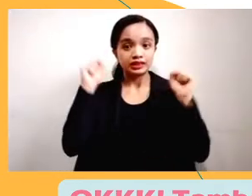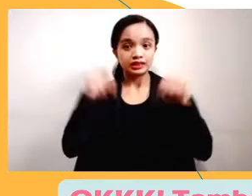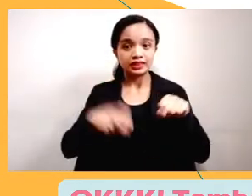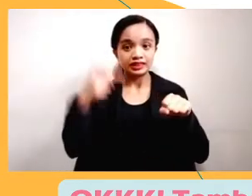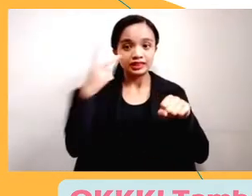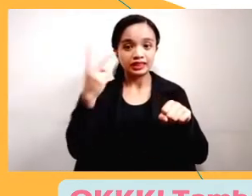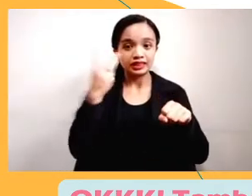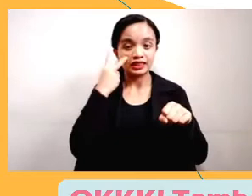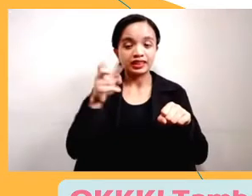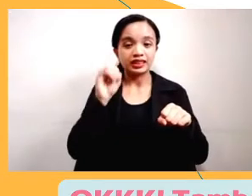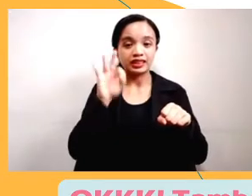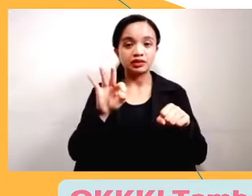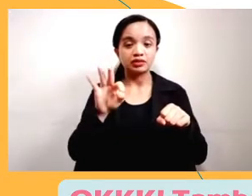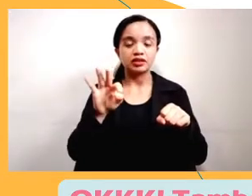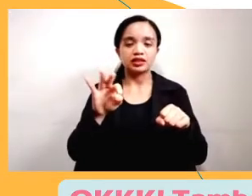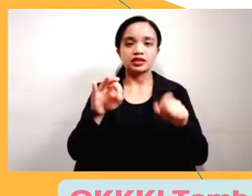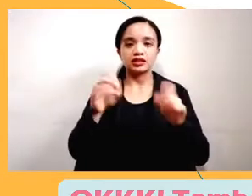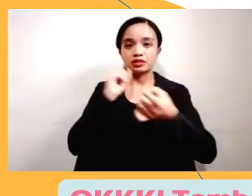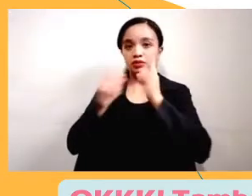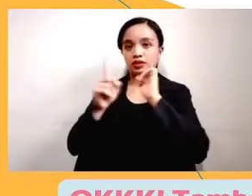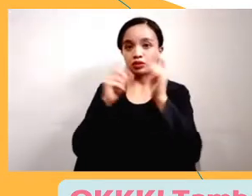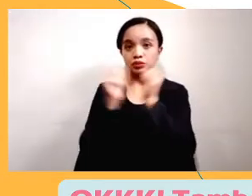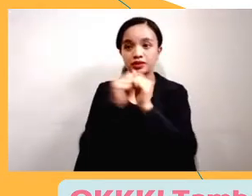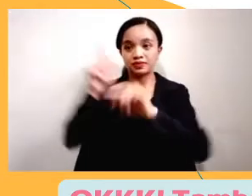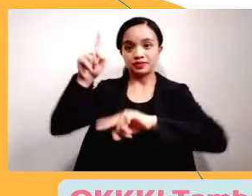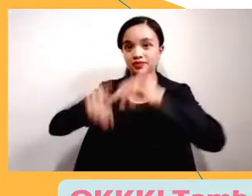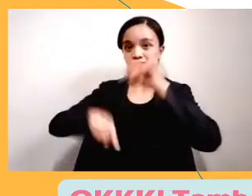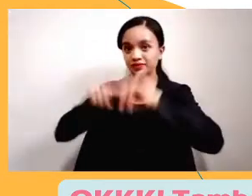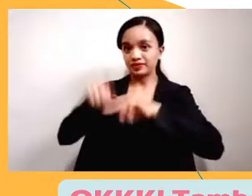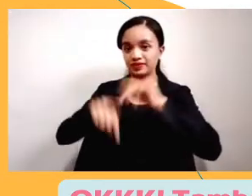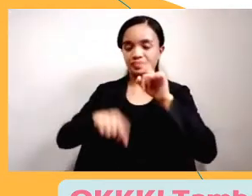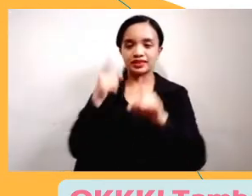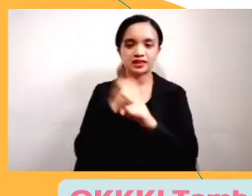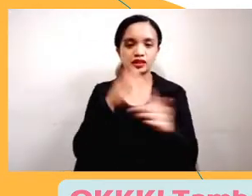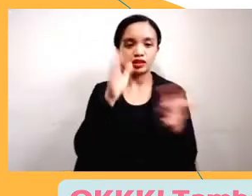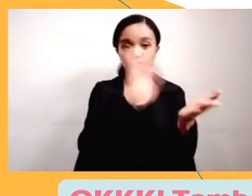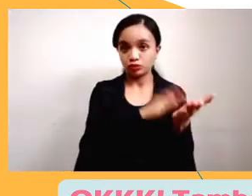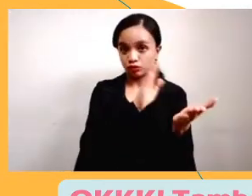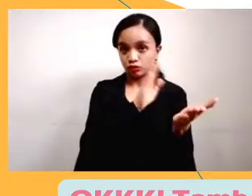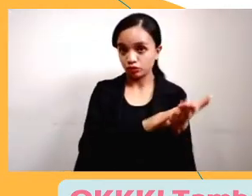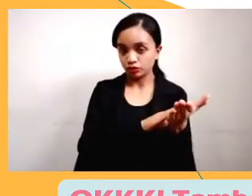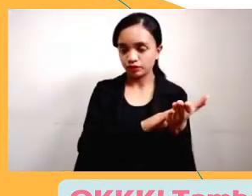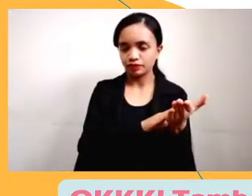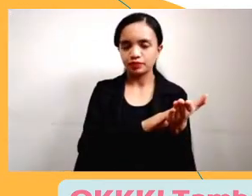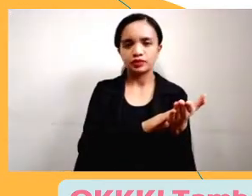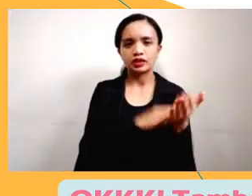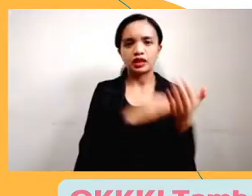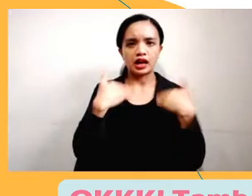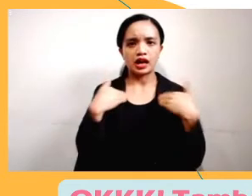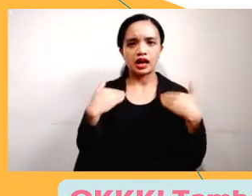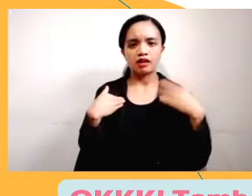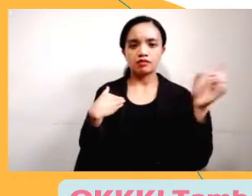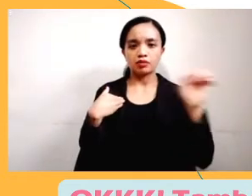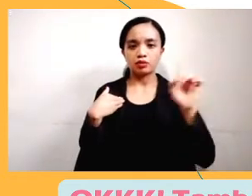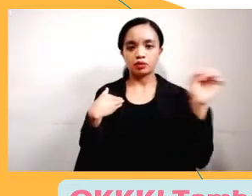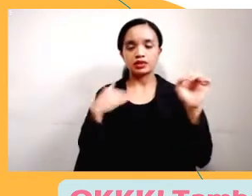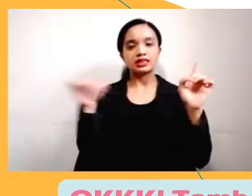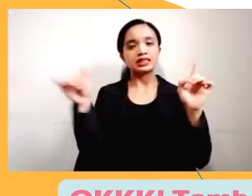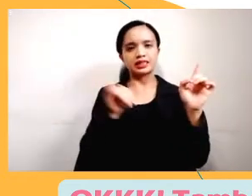kapag nakikipag-usap kayo sa mga kaibigan ninyo, sa school, or sa ano, meron tayong mga